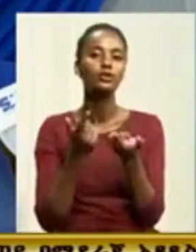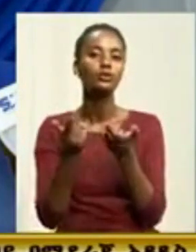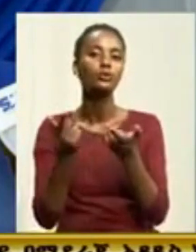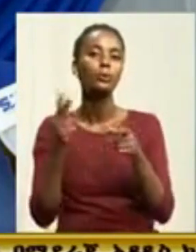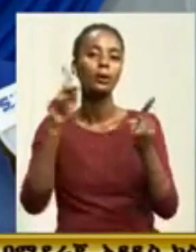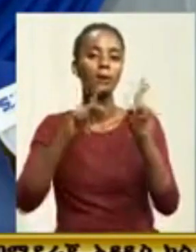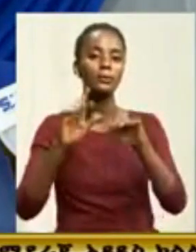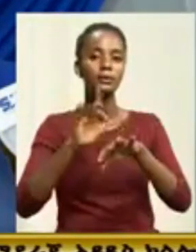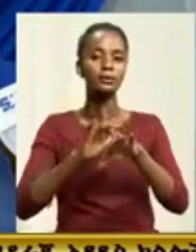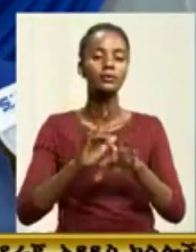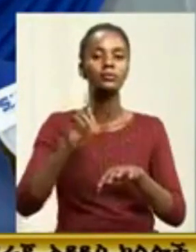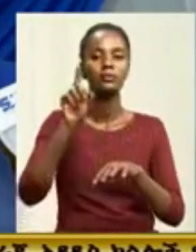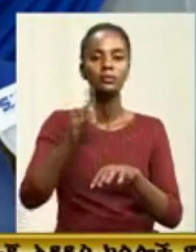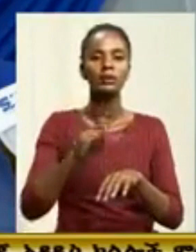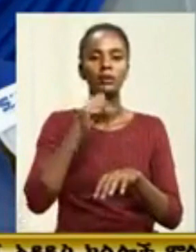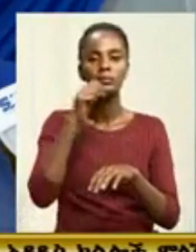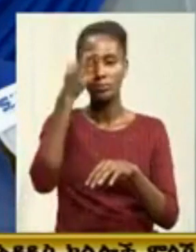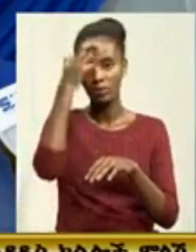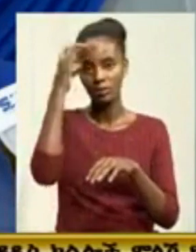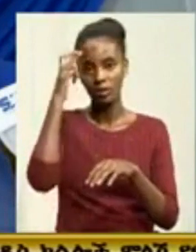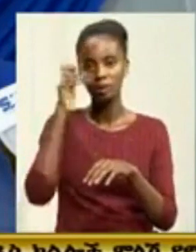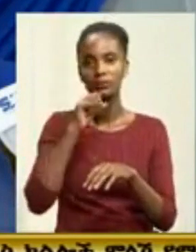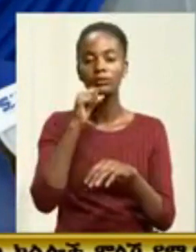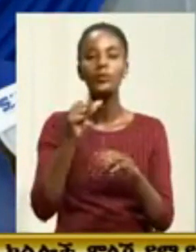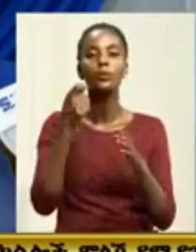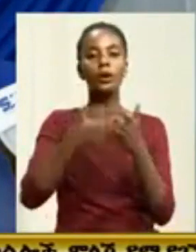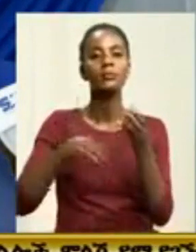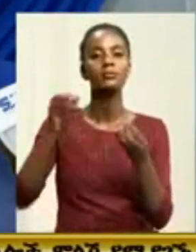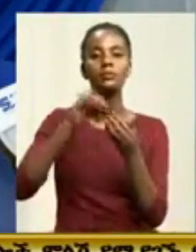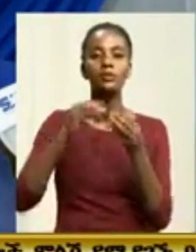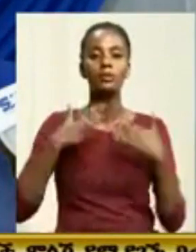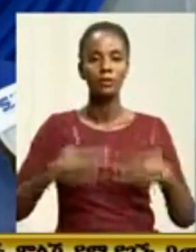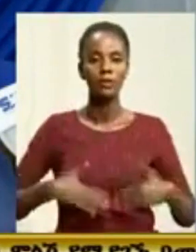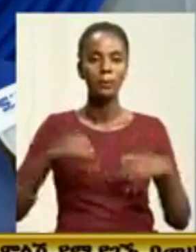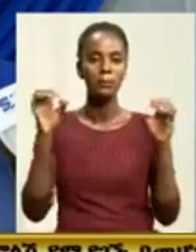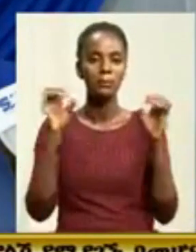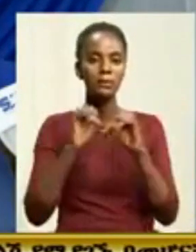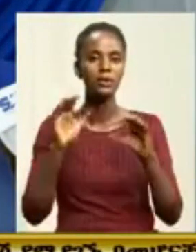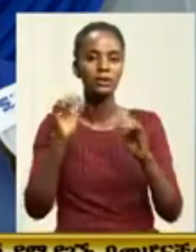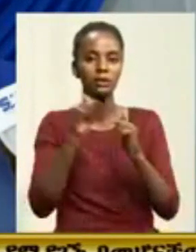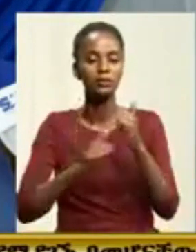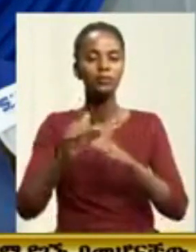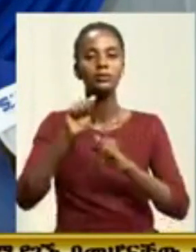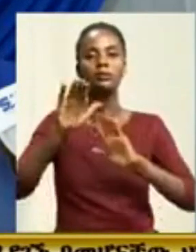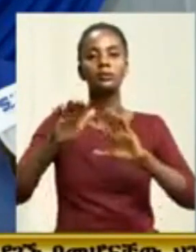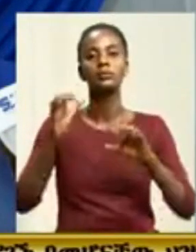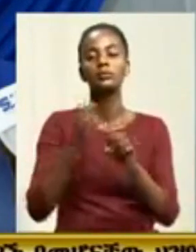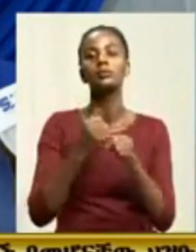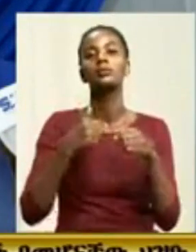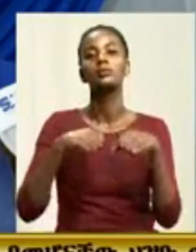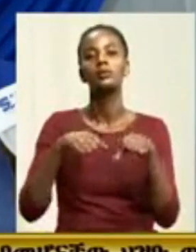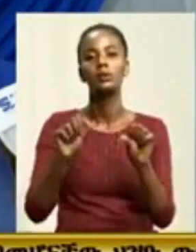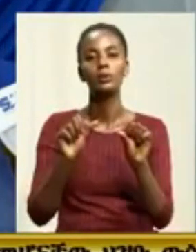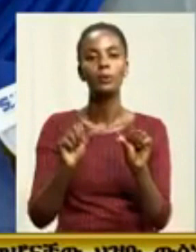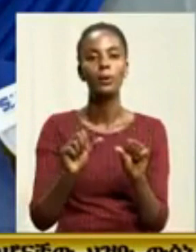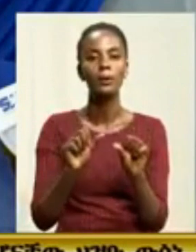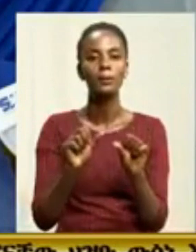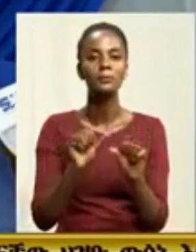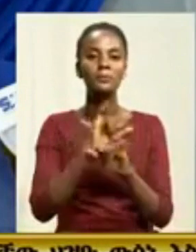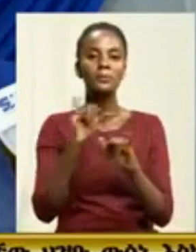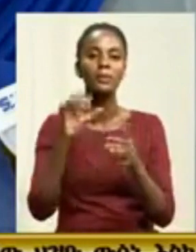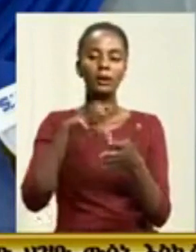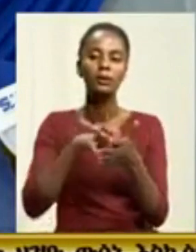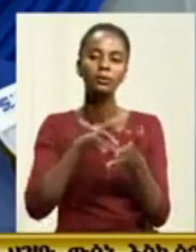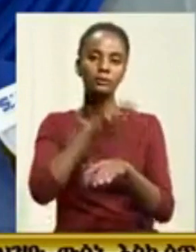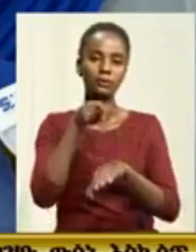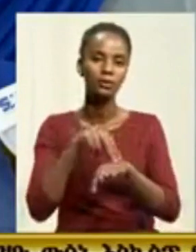ማህበረሰብ ውስጥ የሚታዩ አላስፈላጊና ምክንያት አልባ ዋጋ የሚጨምሩ አካላት ላይ ያለምንም ቅድመ ሁኔታ እርምጃ የመውሰድ ስራ ተጠናክሮ ቀጥሏል። እንዲሁም በገበያ ተቋማት